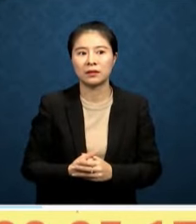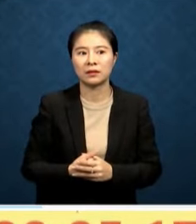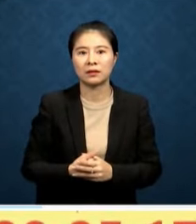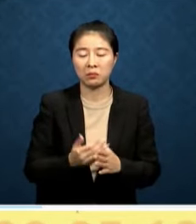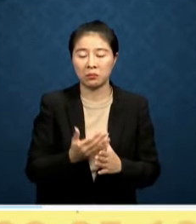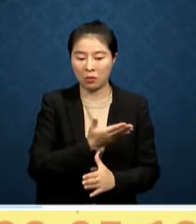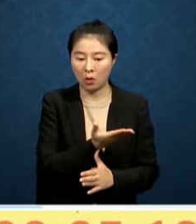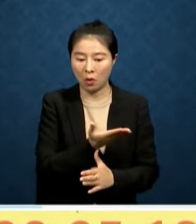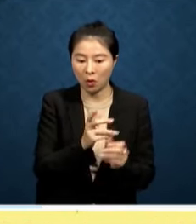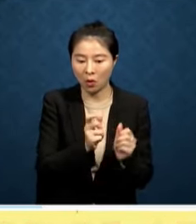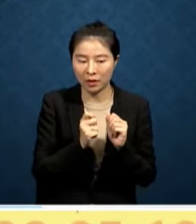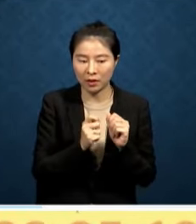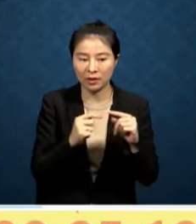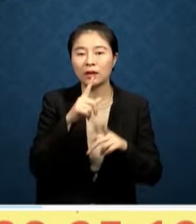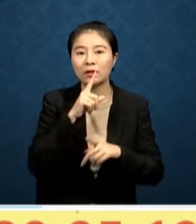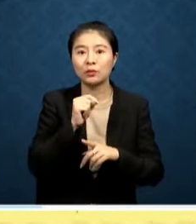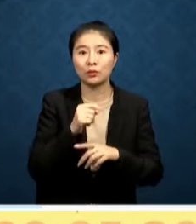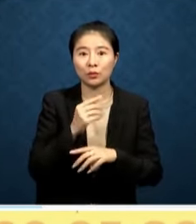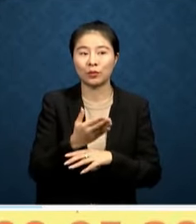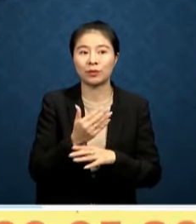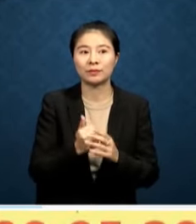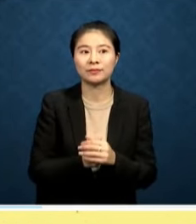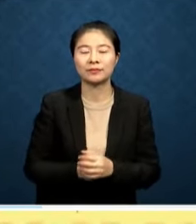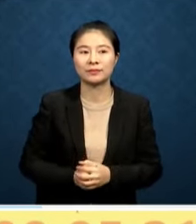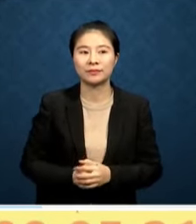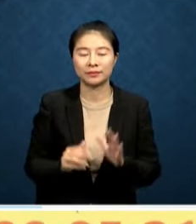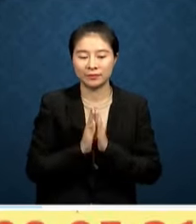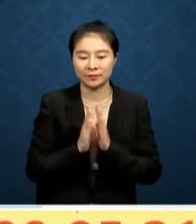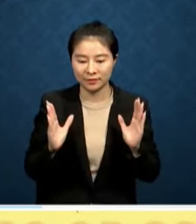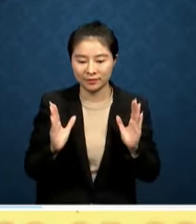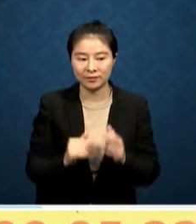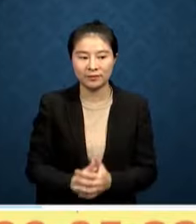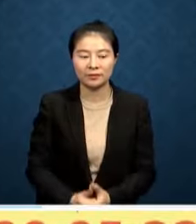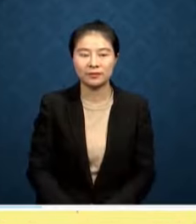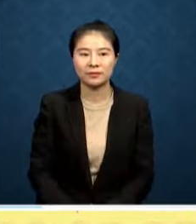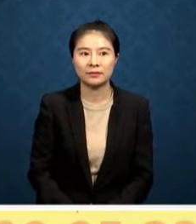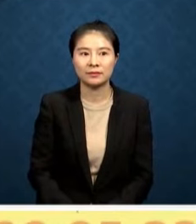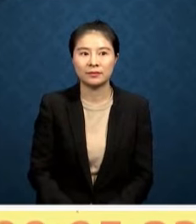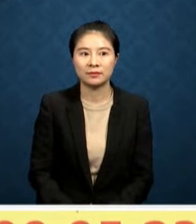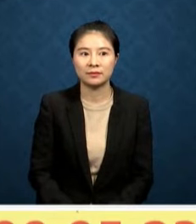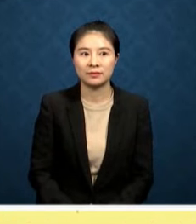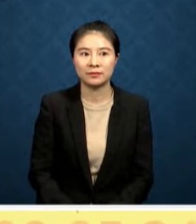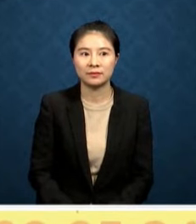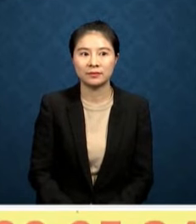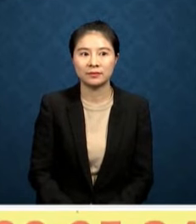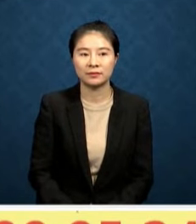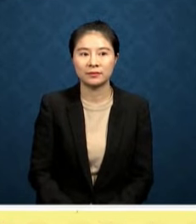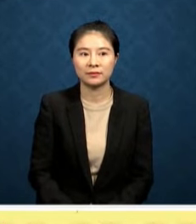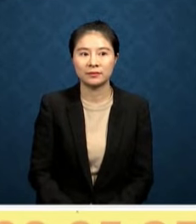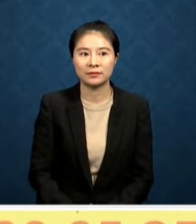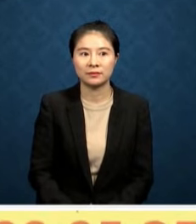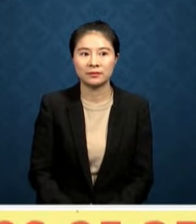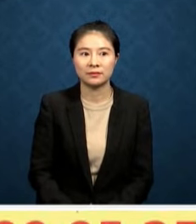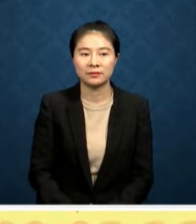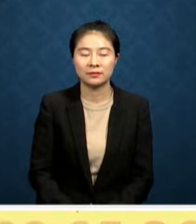ขออนุญาตตอบท่านสมาชิกผู้ทรงเกียรติไว้เพียงเท่านี้ครับขอบคุณมากครับ ครับยังมีอะไรอีก